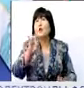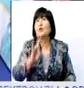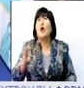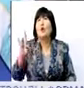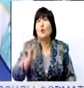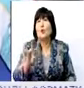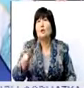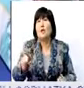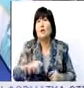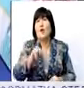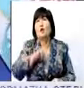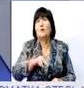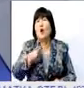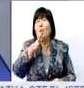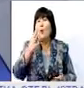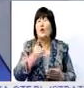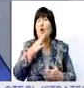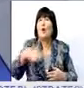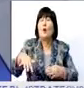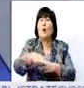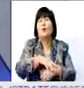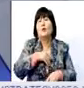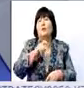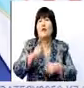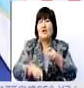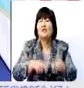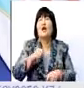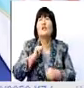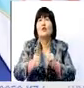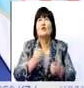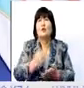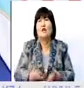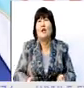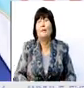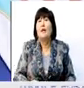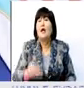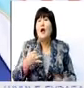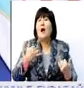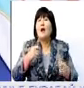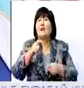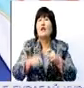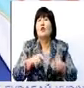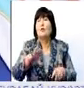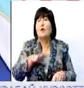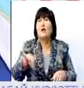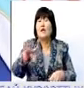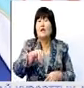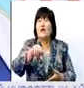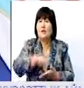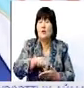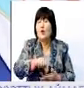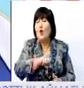те қауырт жұмысынан уақыт тауып, көппен бірге жарыс жолына шықты. Қайырымдылық марафонына түскен жарнапылдар,